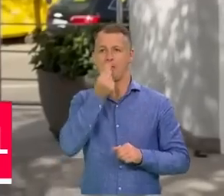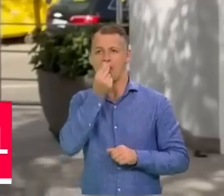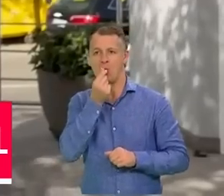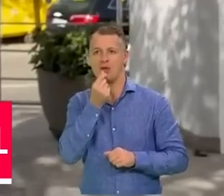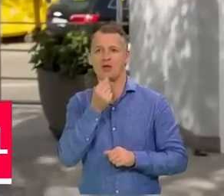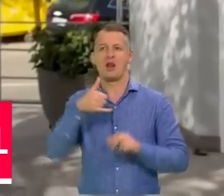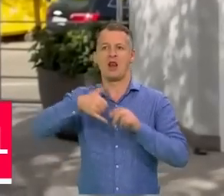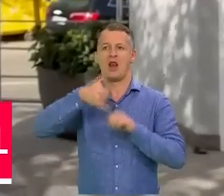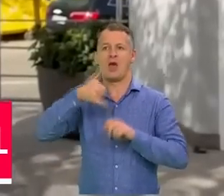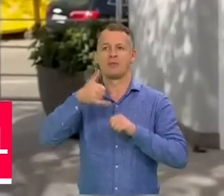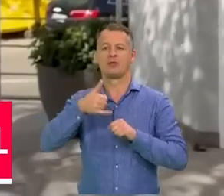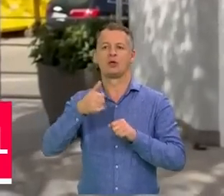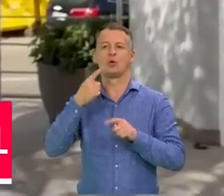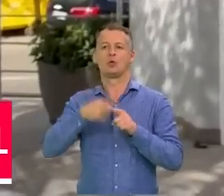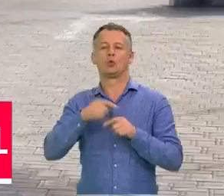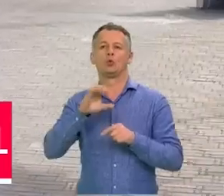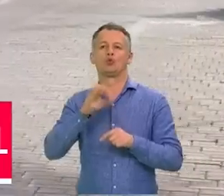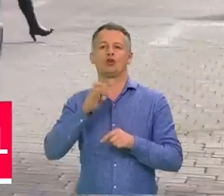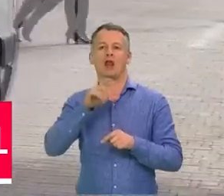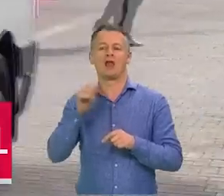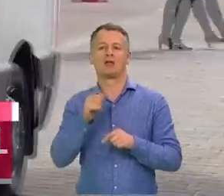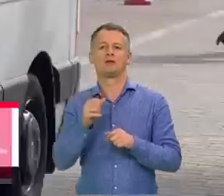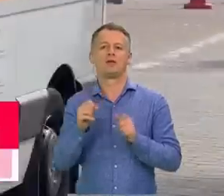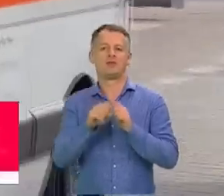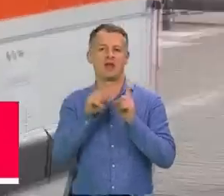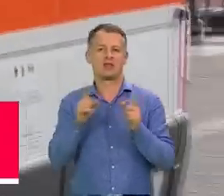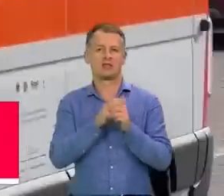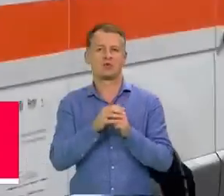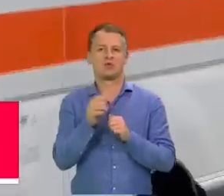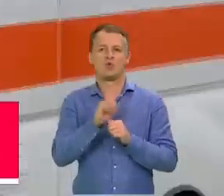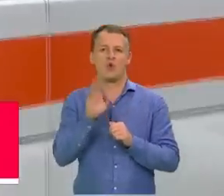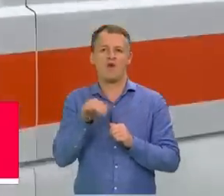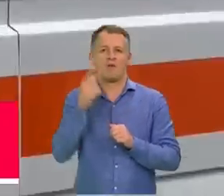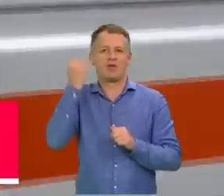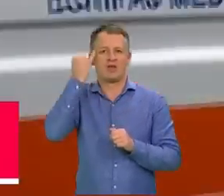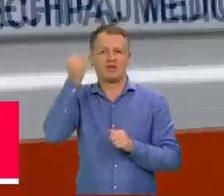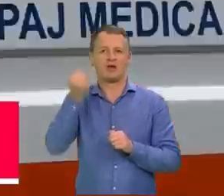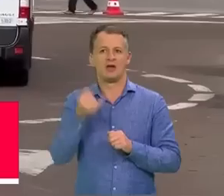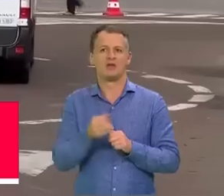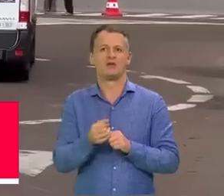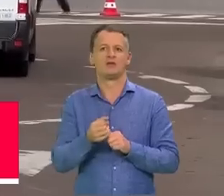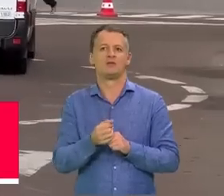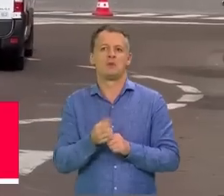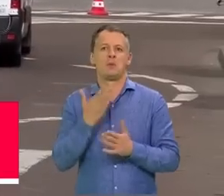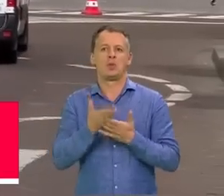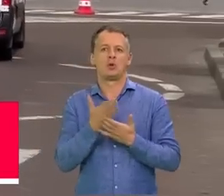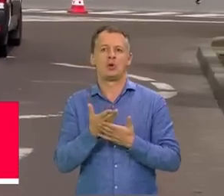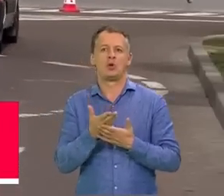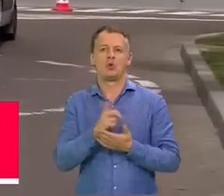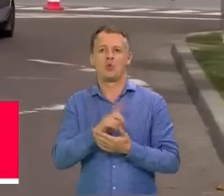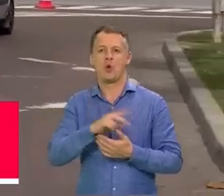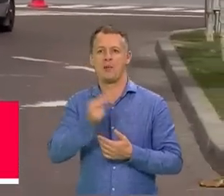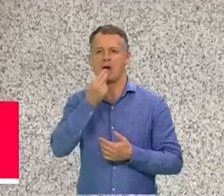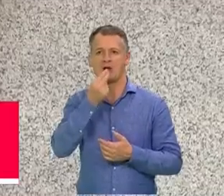că ar fi de la laptele cu cereale, de la micul dejun. We have really no idea. No idea because